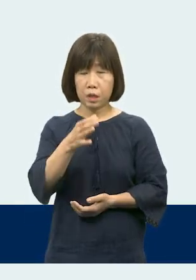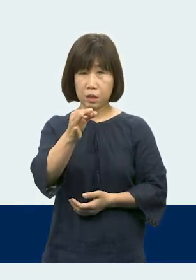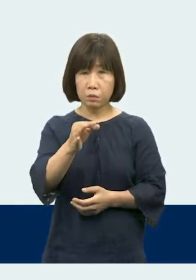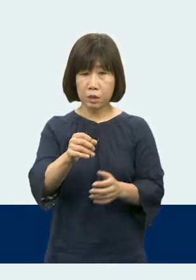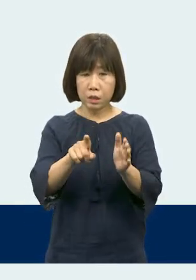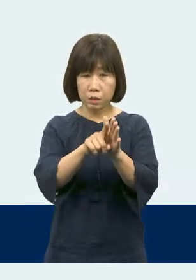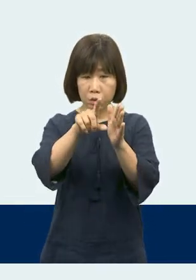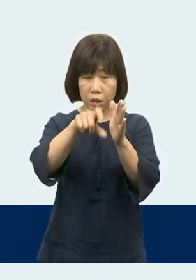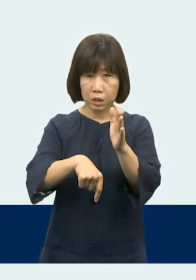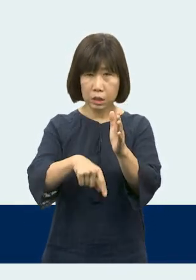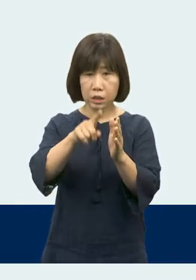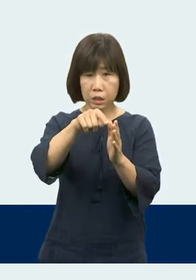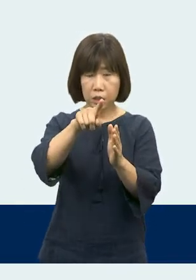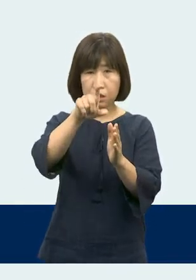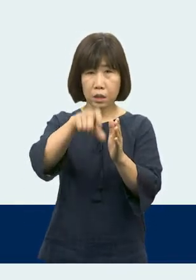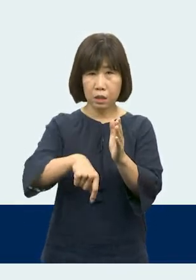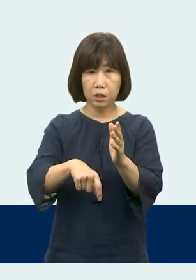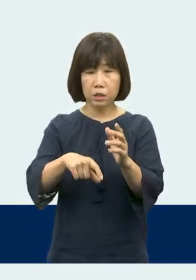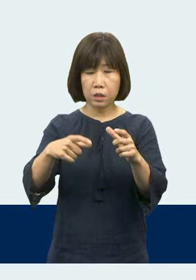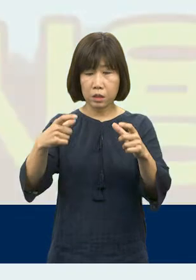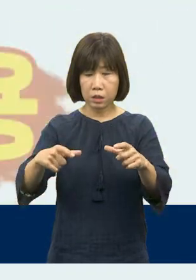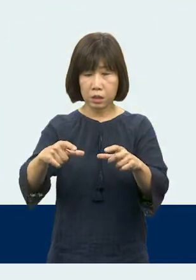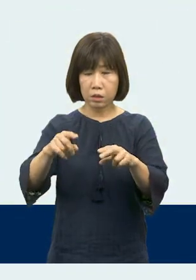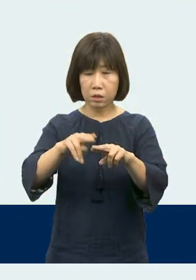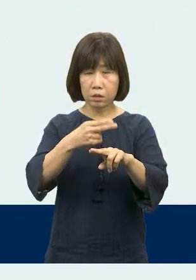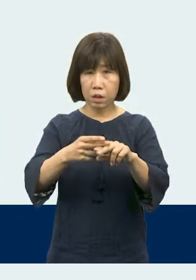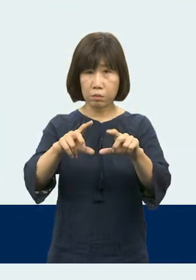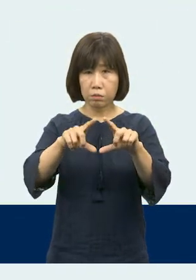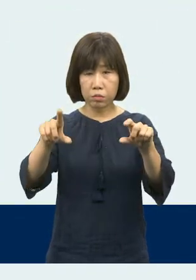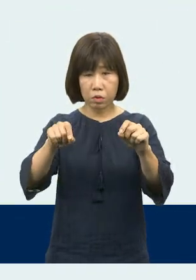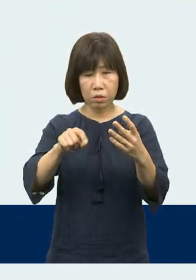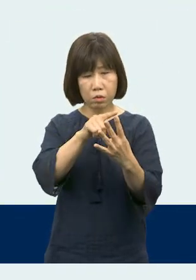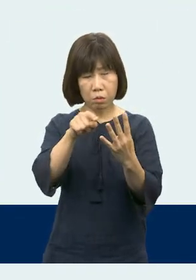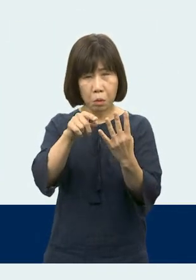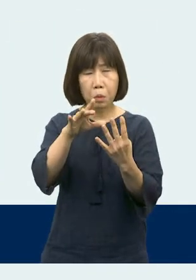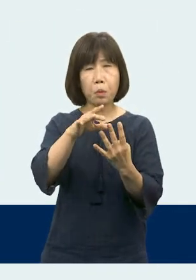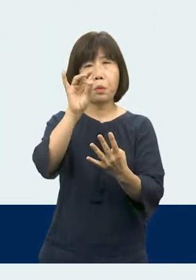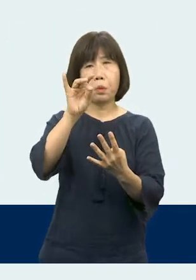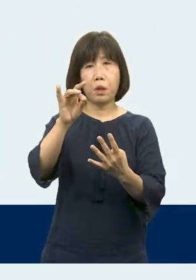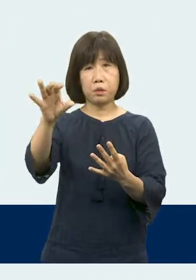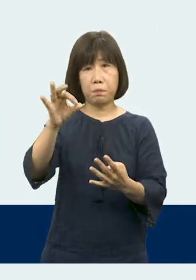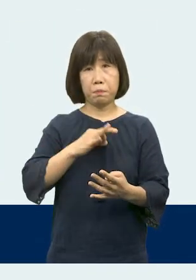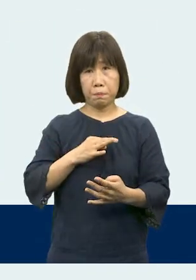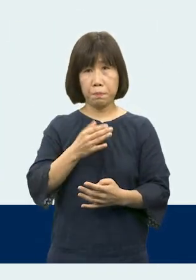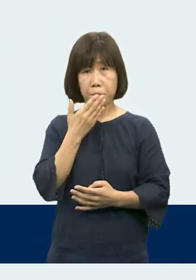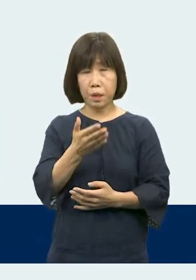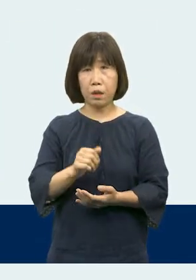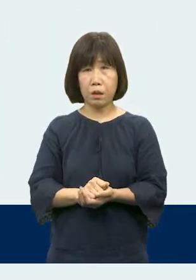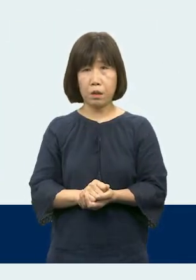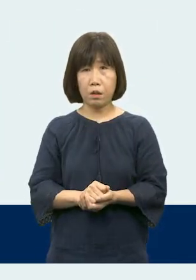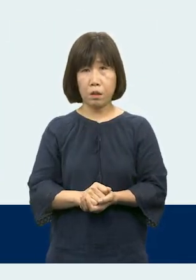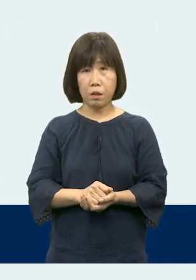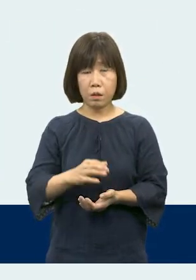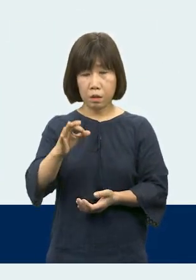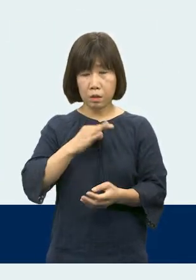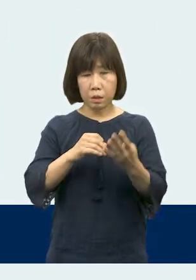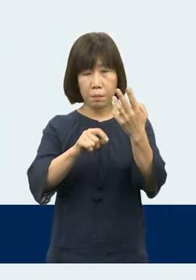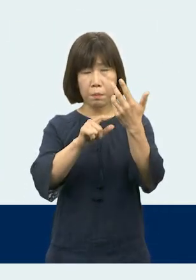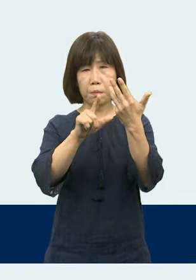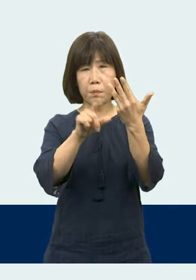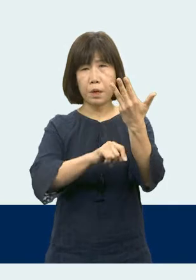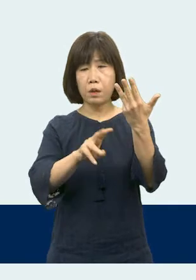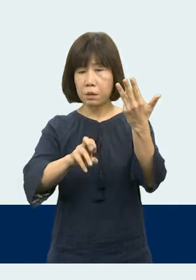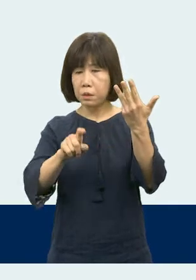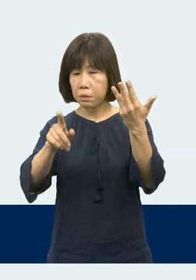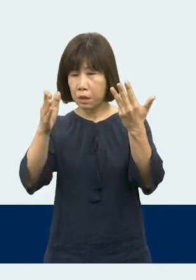지원금은 신용 체크카드 선불카드 지역 할인 상품권 중에서 선택해서 받을 수 있으며 지원받은 금액은